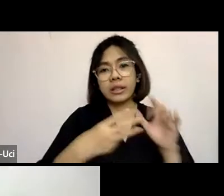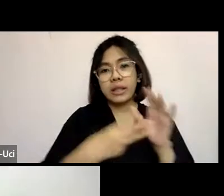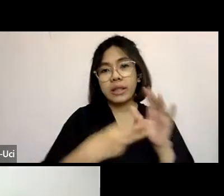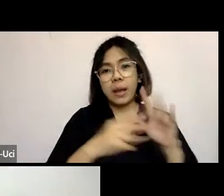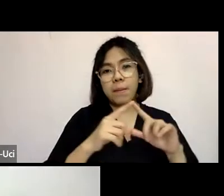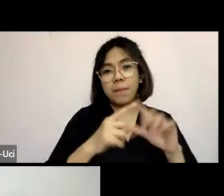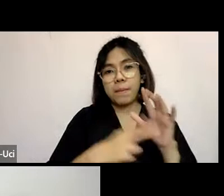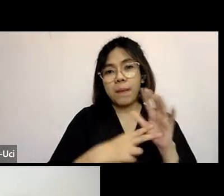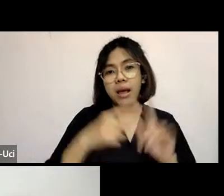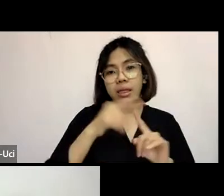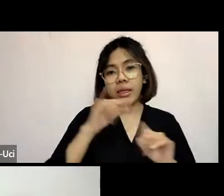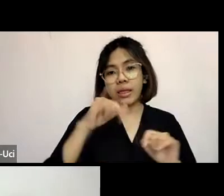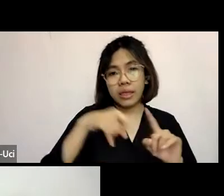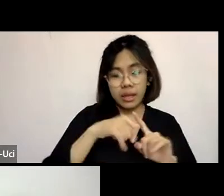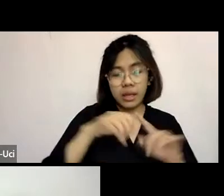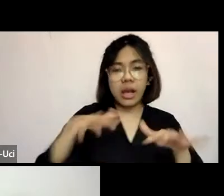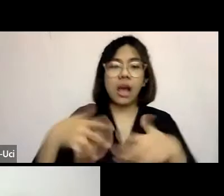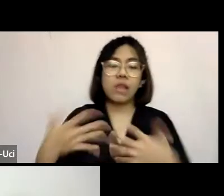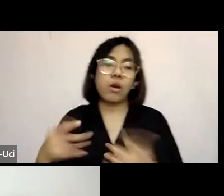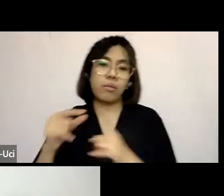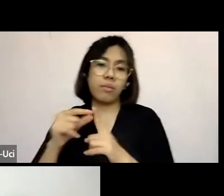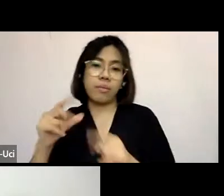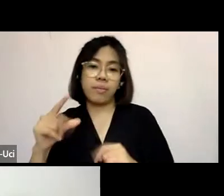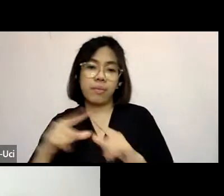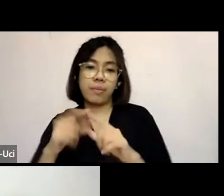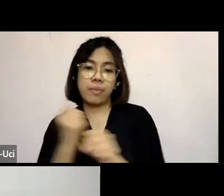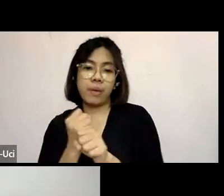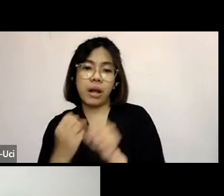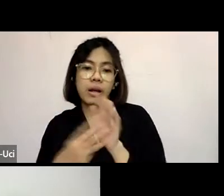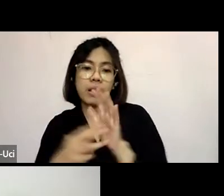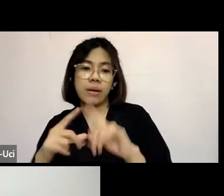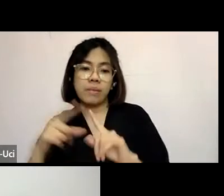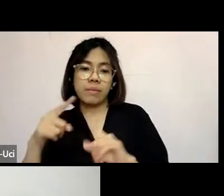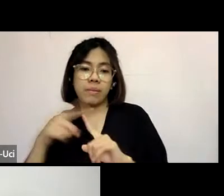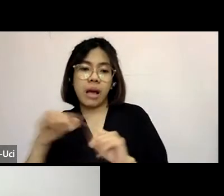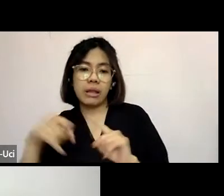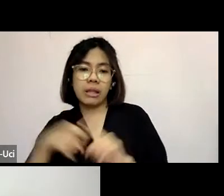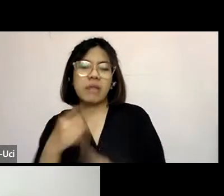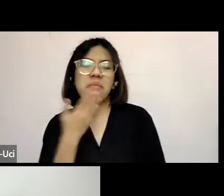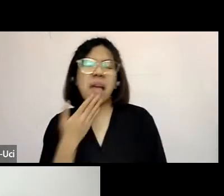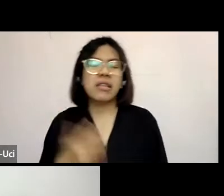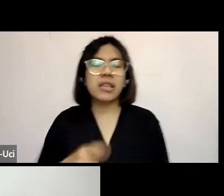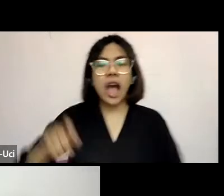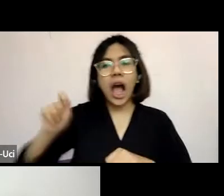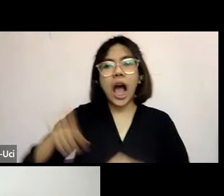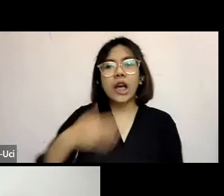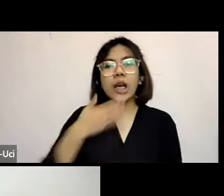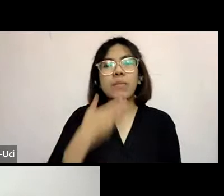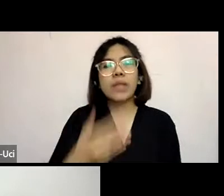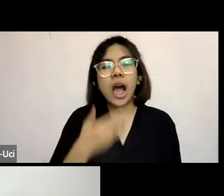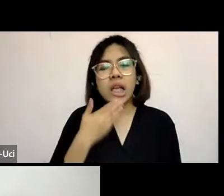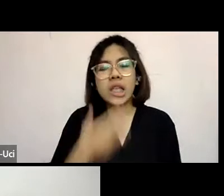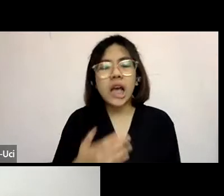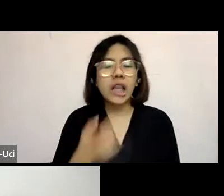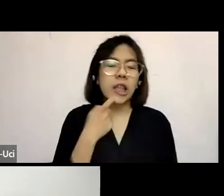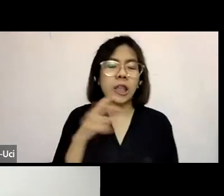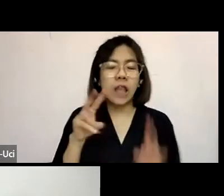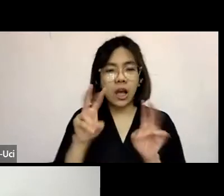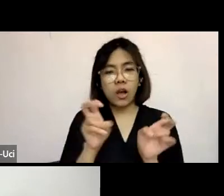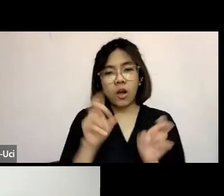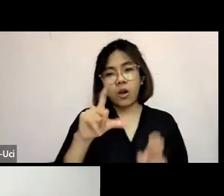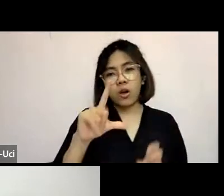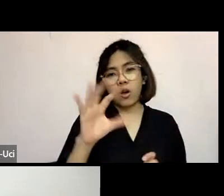biasanya Hakim tuh tanya lokusi ilokusi dan seterusnya tapi kemudian begitu rumit begitu apa begitu